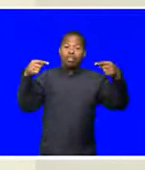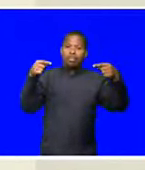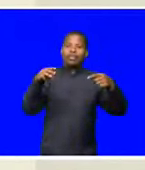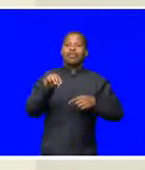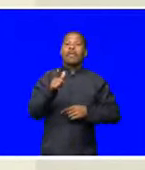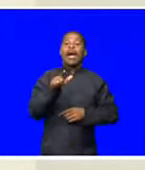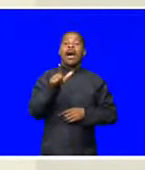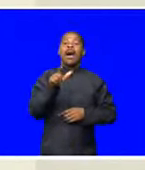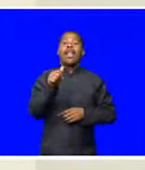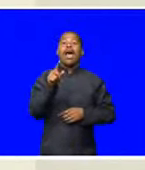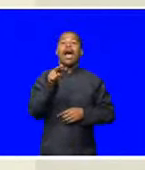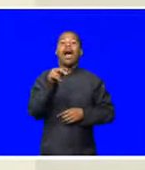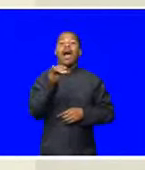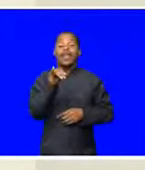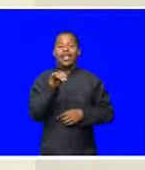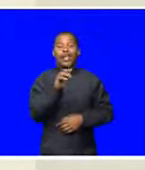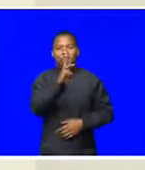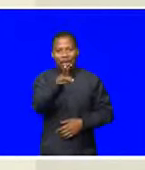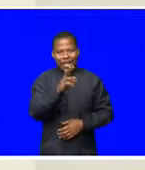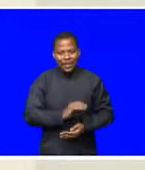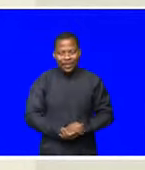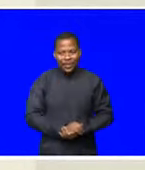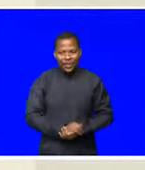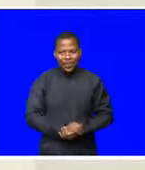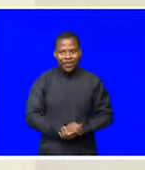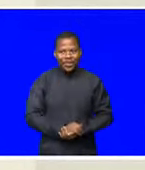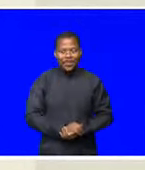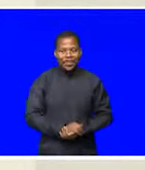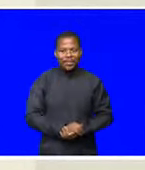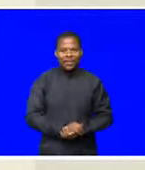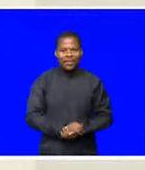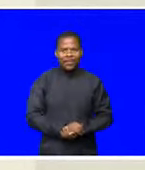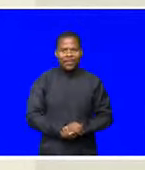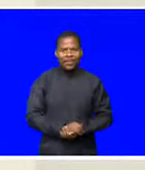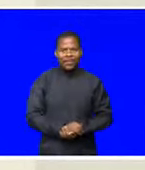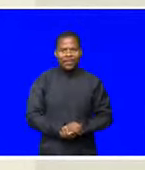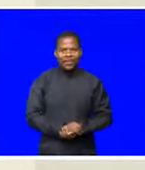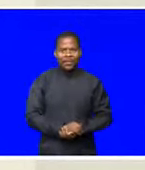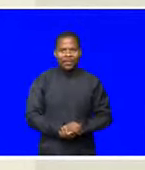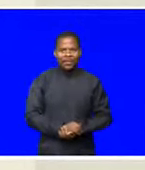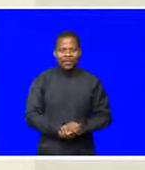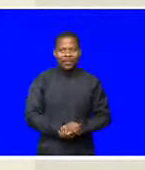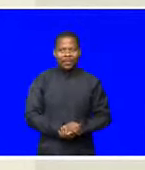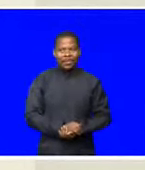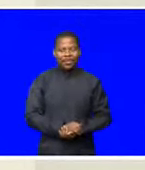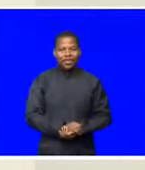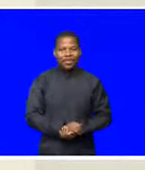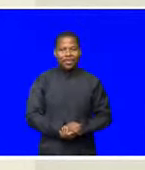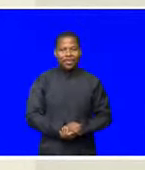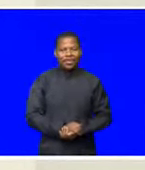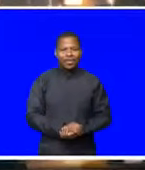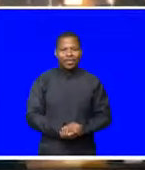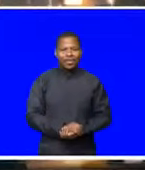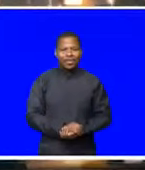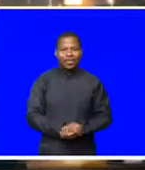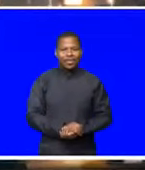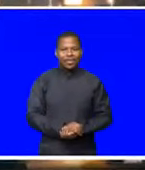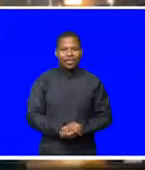Chiefs. Lubikela umsakade Eswatini TV kutemidlalo ngulinda Dlamini kanzi umbiki uhlanganiswe ngufabrice Msonera